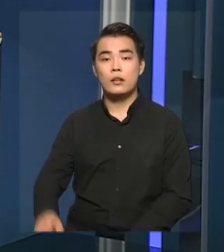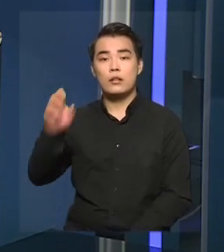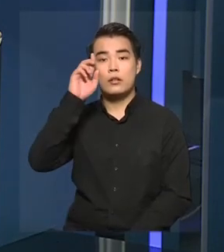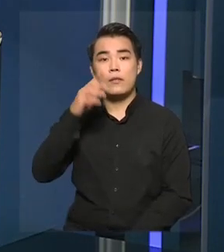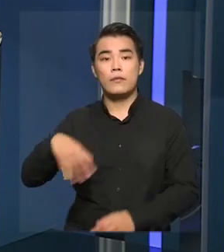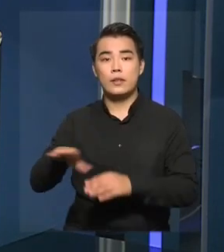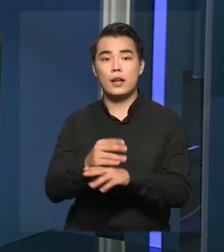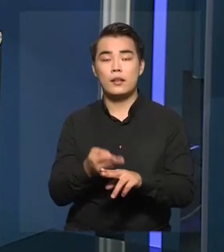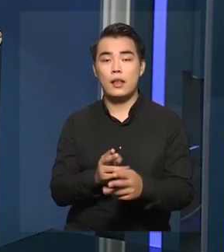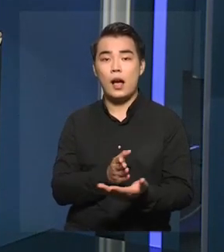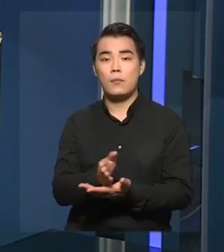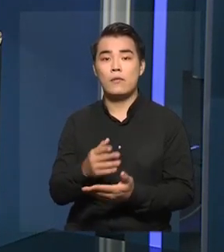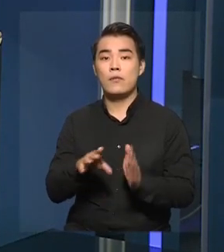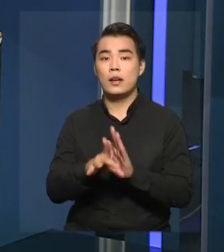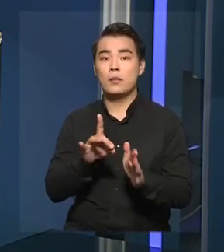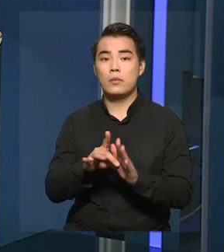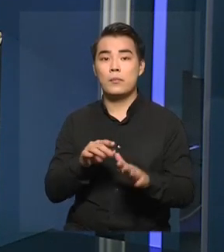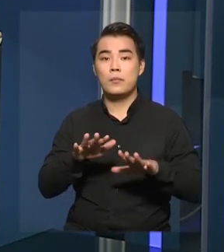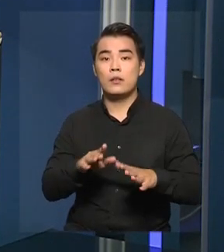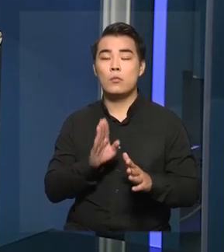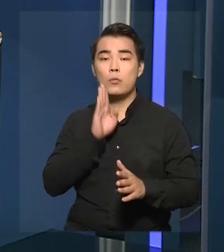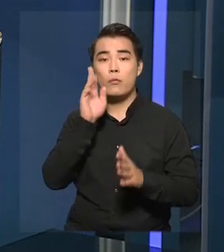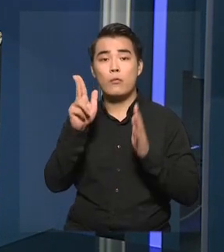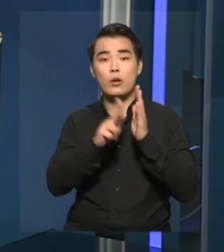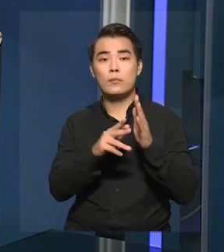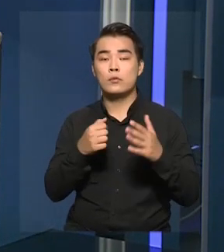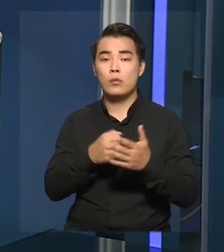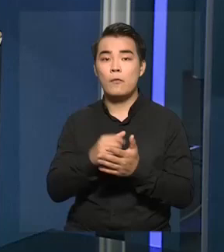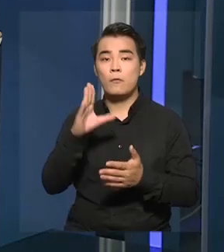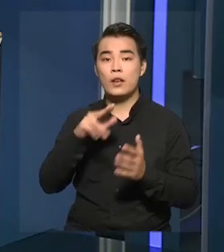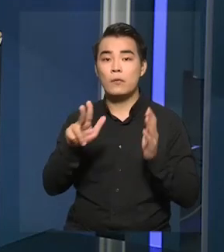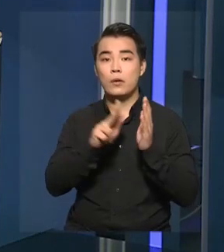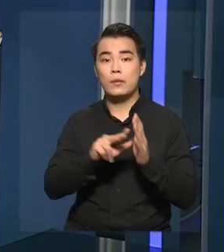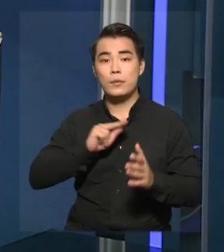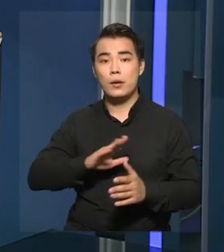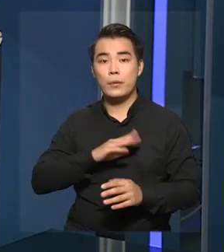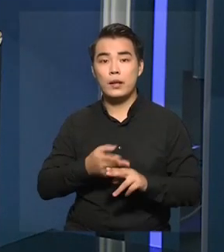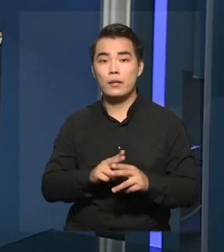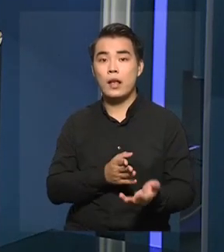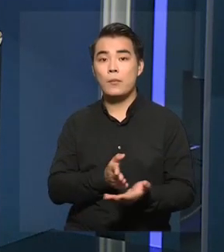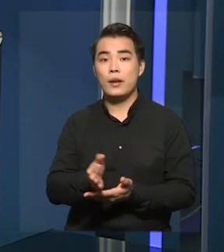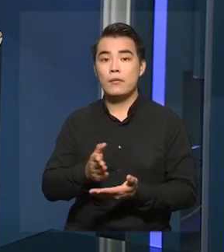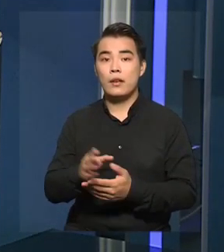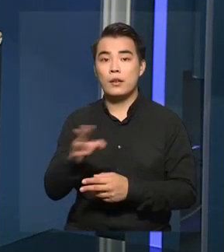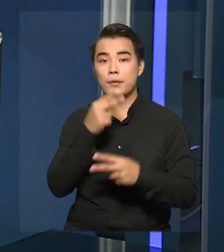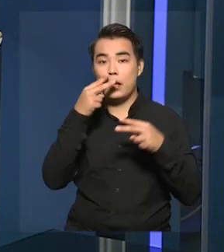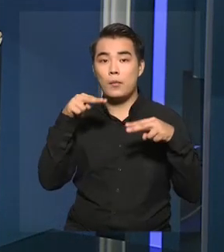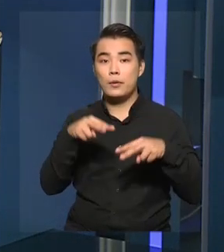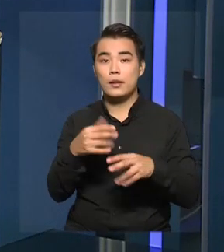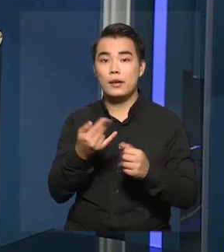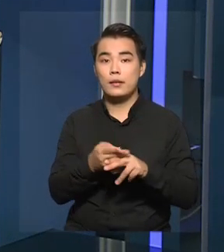Еліміздің барлық аймағында сайлау учаскелері таңғы 8-ден кешкі 8-ге дейін жұмыс істеді. Саяси науқанның барысын байқаушылармен